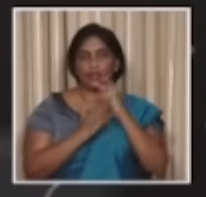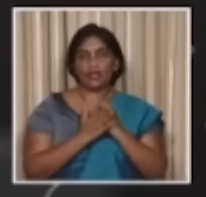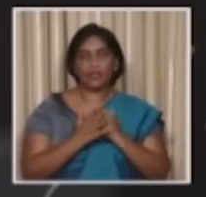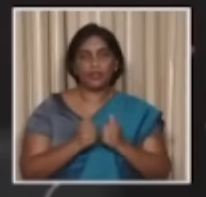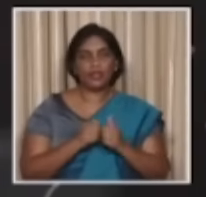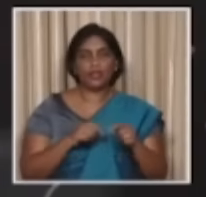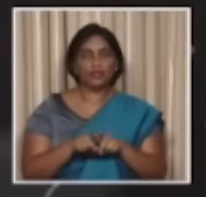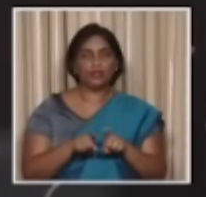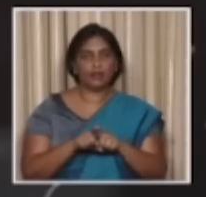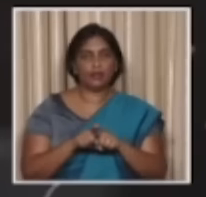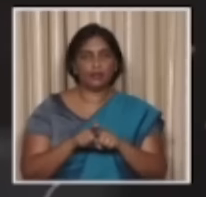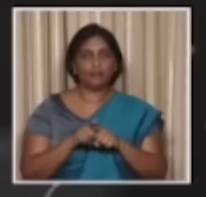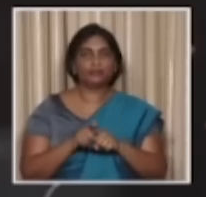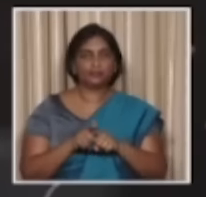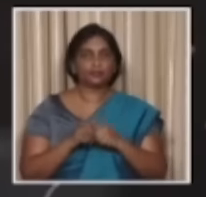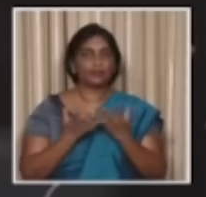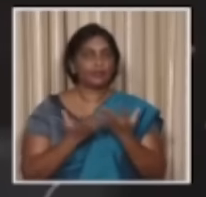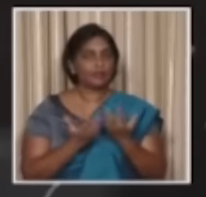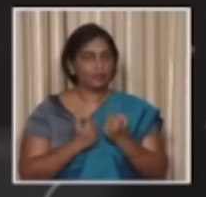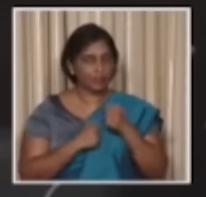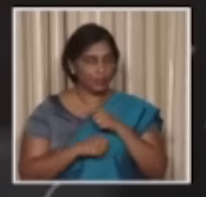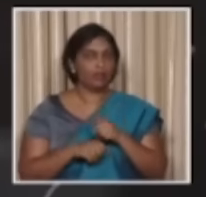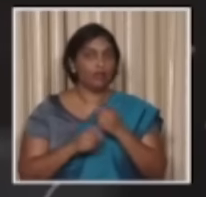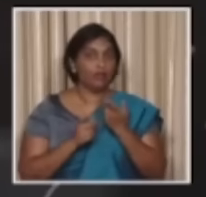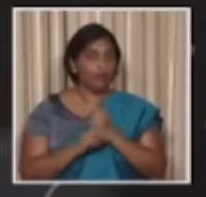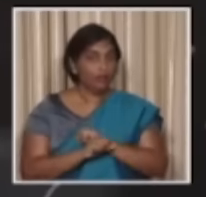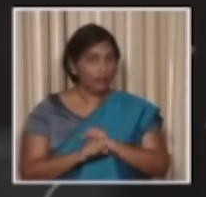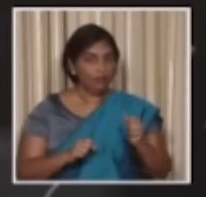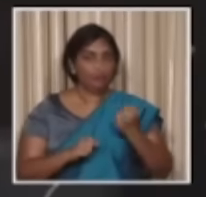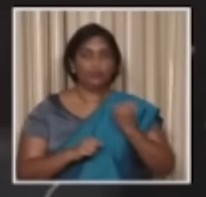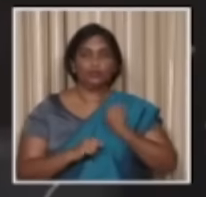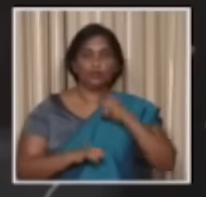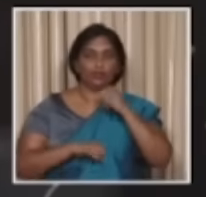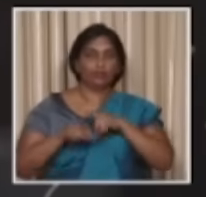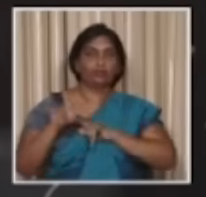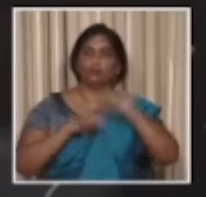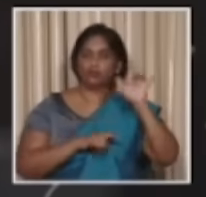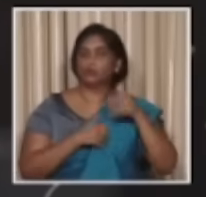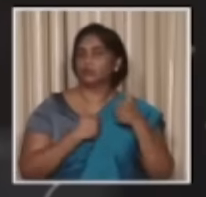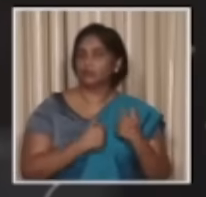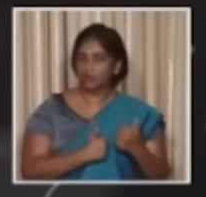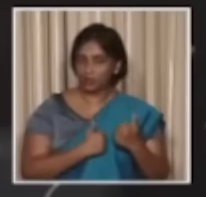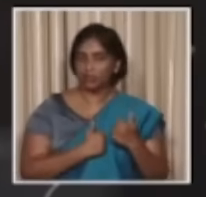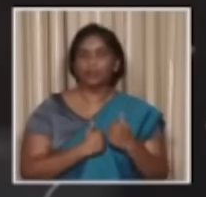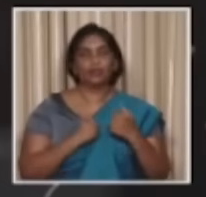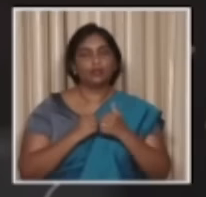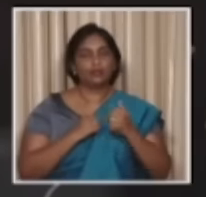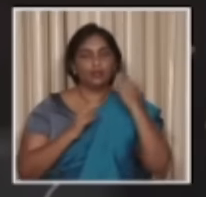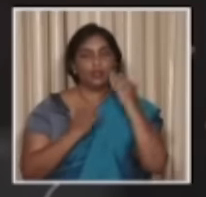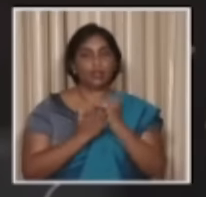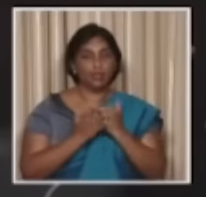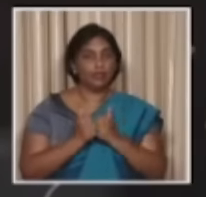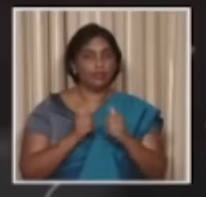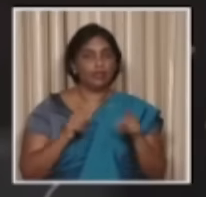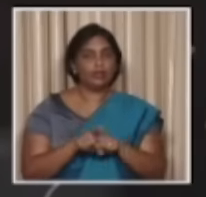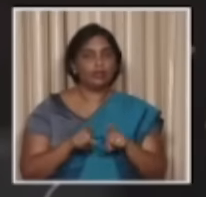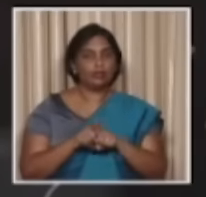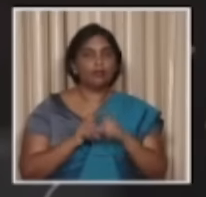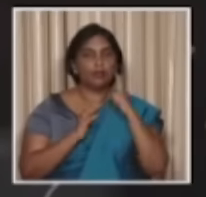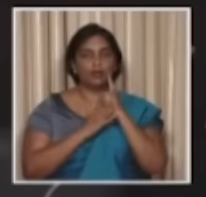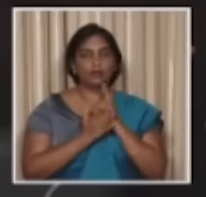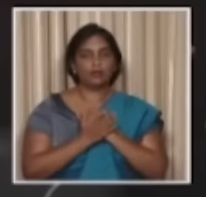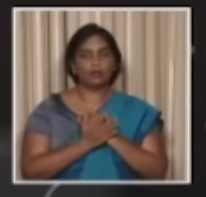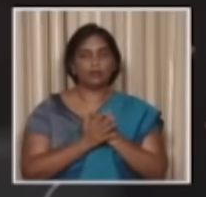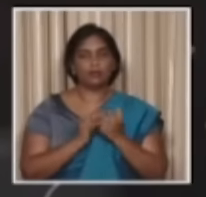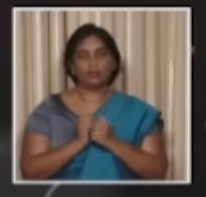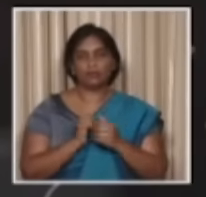පාසලකට. මේවට මුදල් අවශ්‍යයි. මේවා නැති නිසා වෛද්‍යවරු රට ඇරලා යන එක සාධාරණයි. ඒක මට්ටමකට ඒගොල්ලෝ ජීවත් වෙන්න ඕනේ